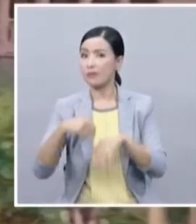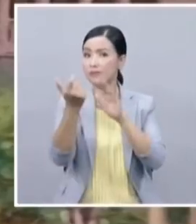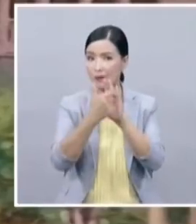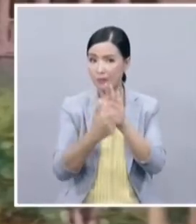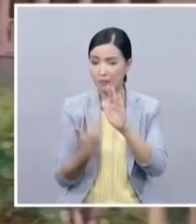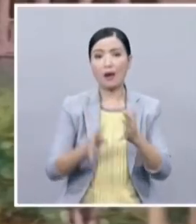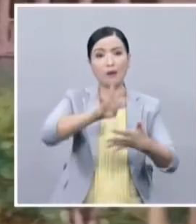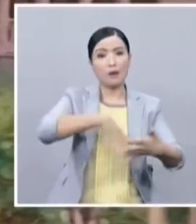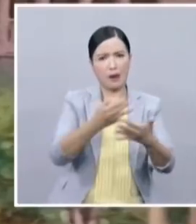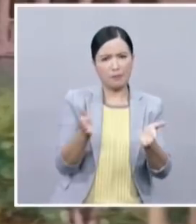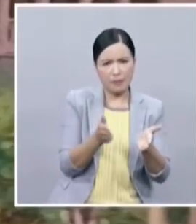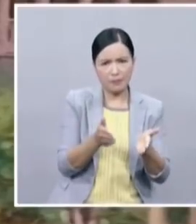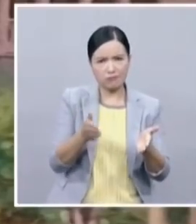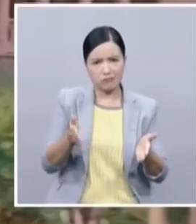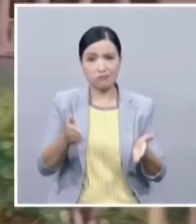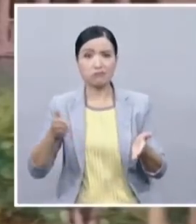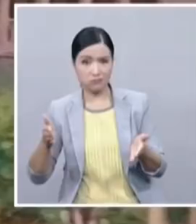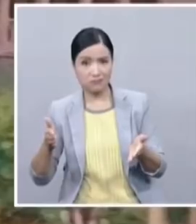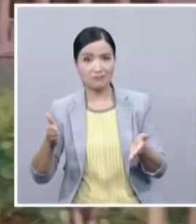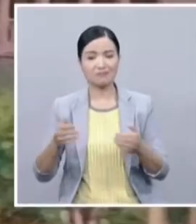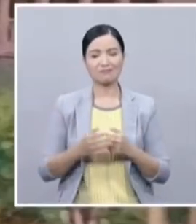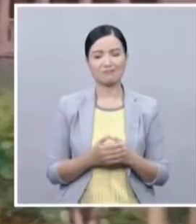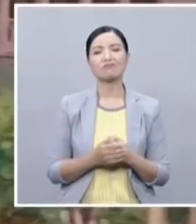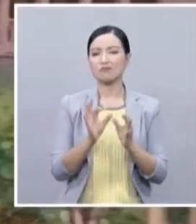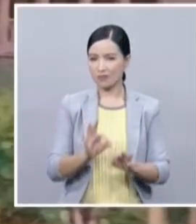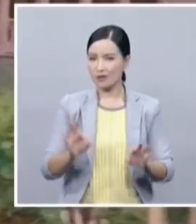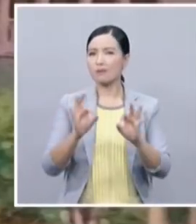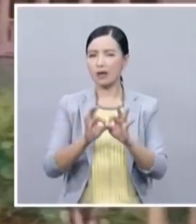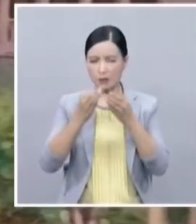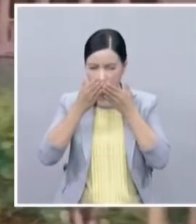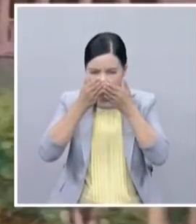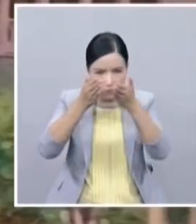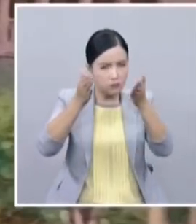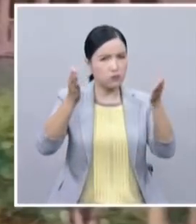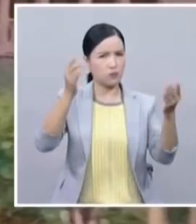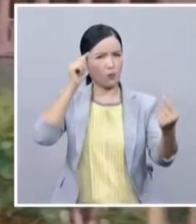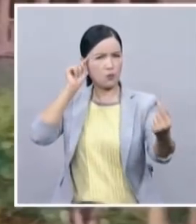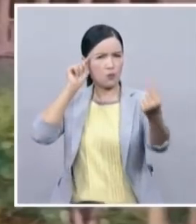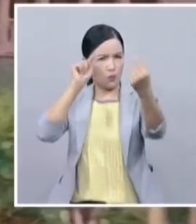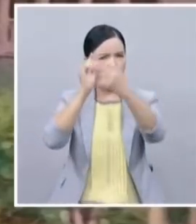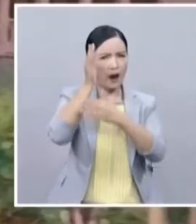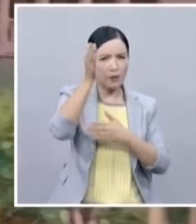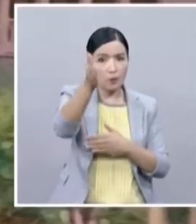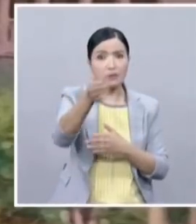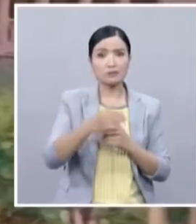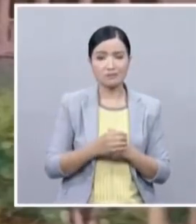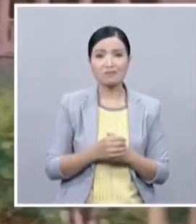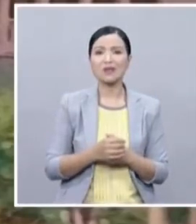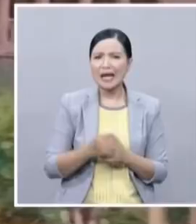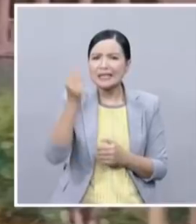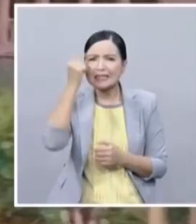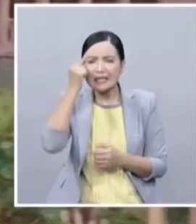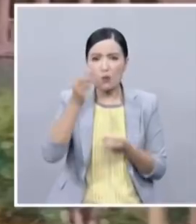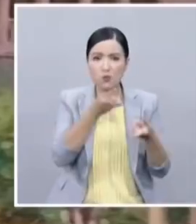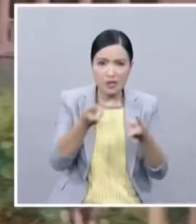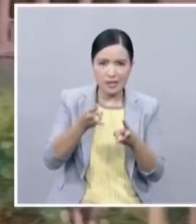ามีทั้งแผนระยะสั้นระยะกลางระยะยาวเราจำเป็นต้องมีวิสัยทัศน์นะครับคือการมองไปสู่อนาคตและกำหนดแนวทางการดำเนินง